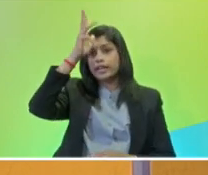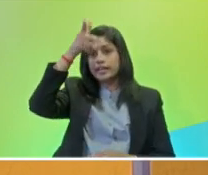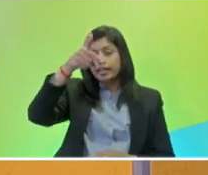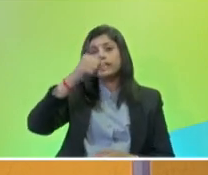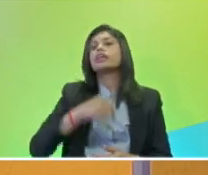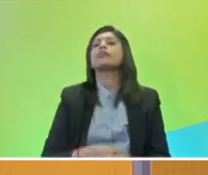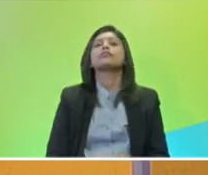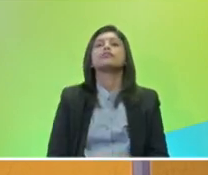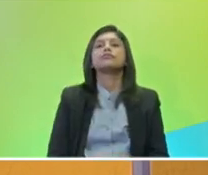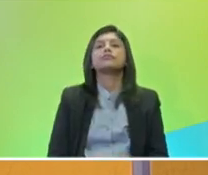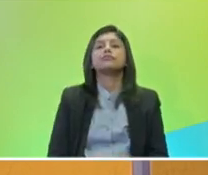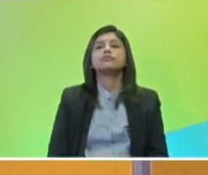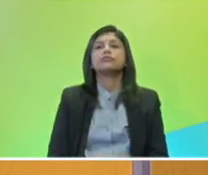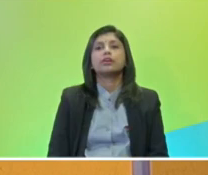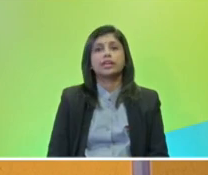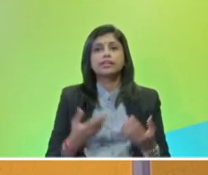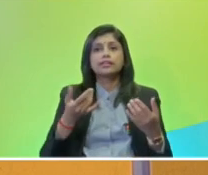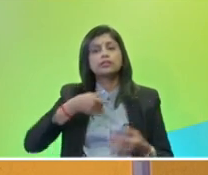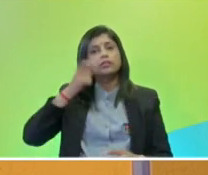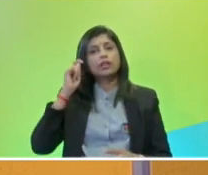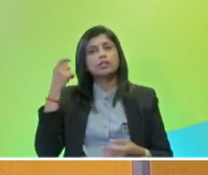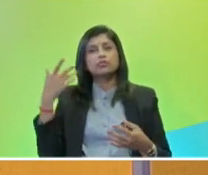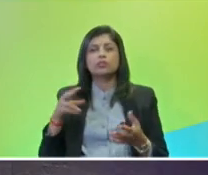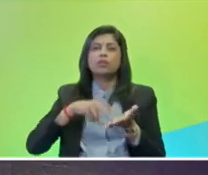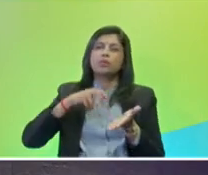tapi saya punya lompat-lompat tadi